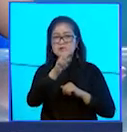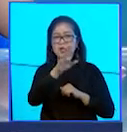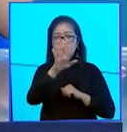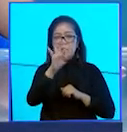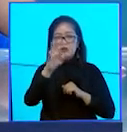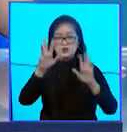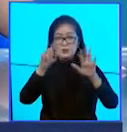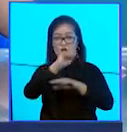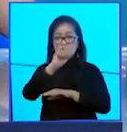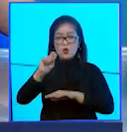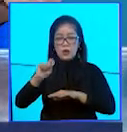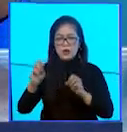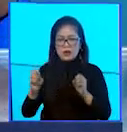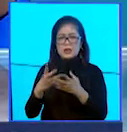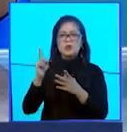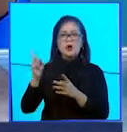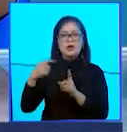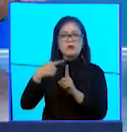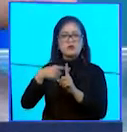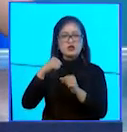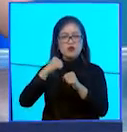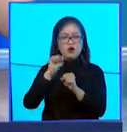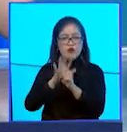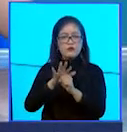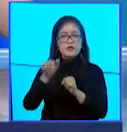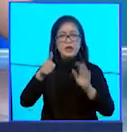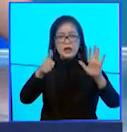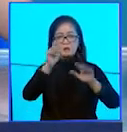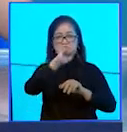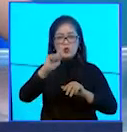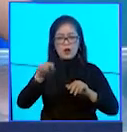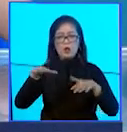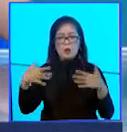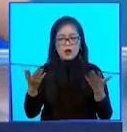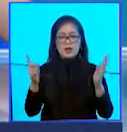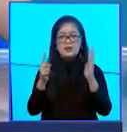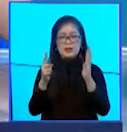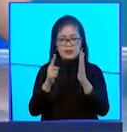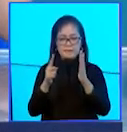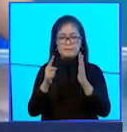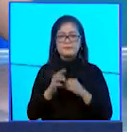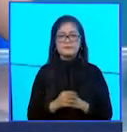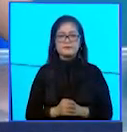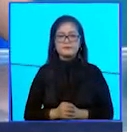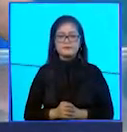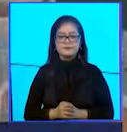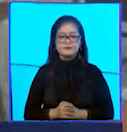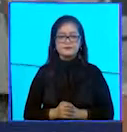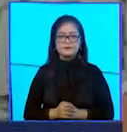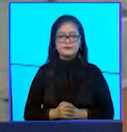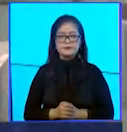1.509 sekolah. Meski sempat ditemukan kasus positif COVID-19 di 6 sekolah saat pembelajaran tatap muka.